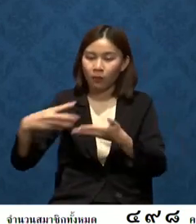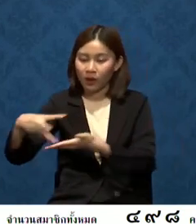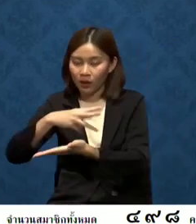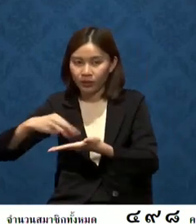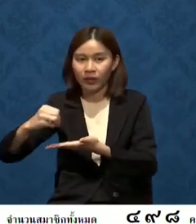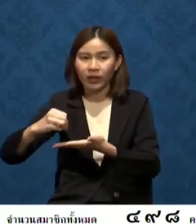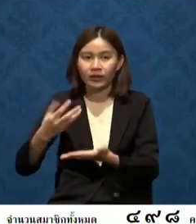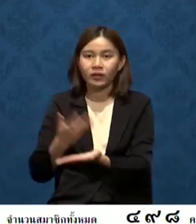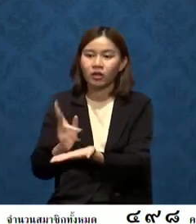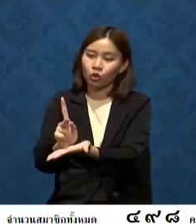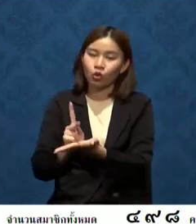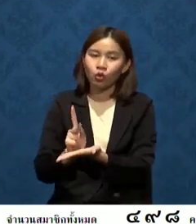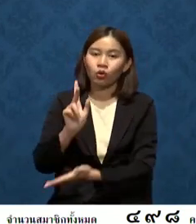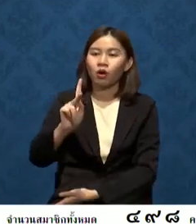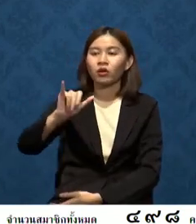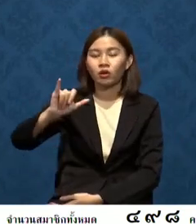กยศ